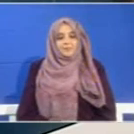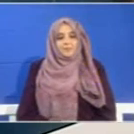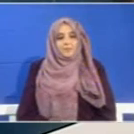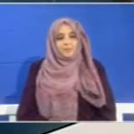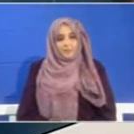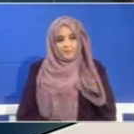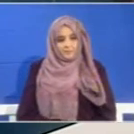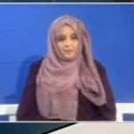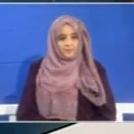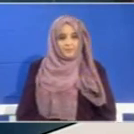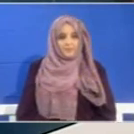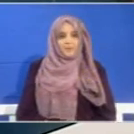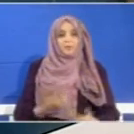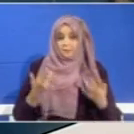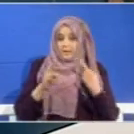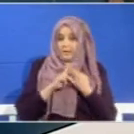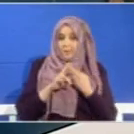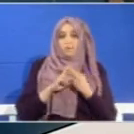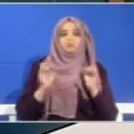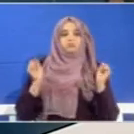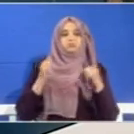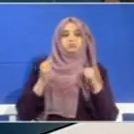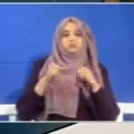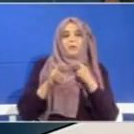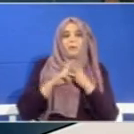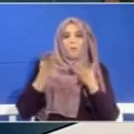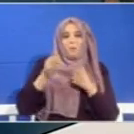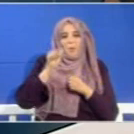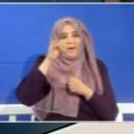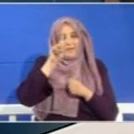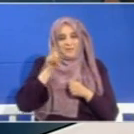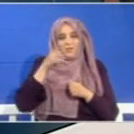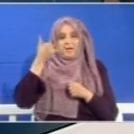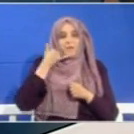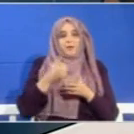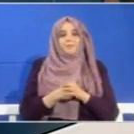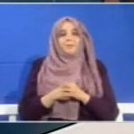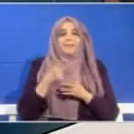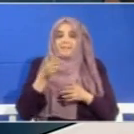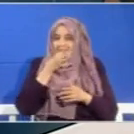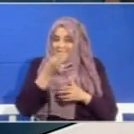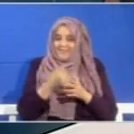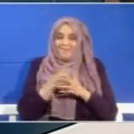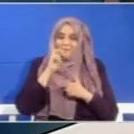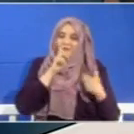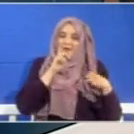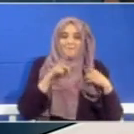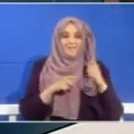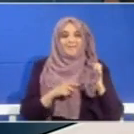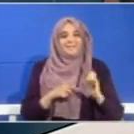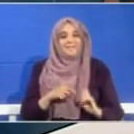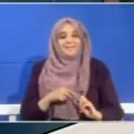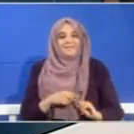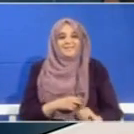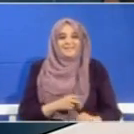نعم شيخ تجيب عن سؤال السيدة أم لجين حتى نستقبل. نعم. مكالمة أخرى تفضل. والله نقولوا لها السيدة أم